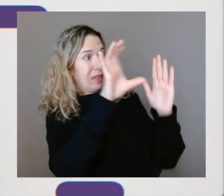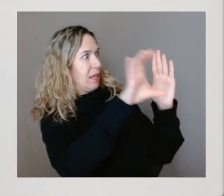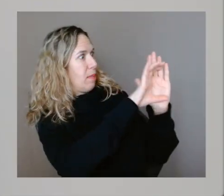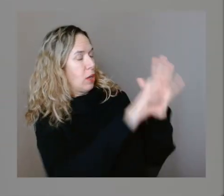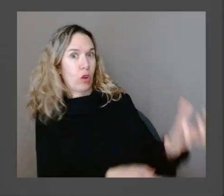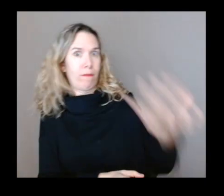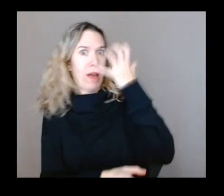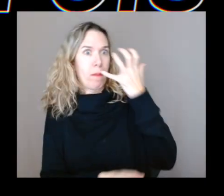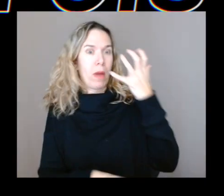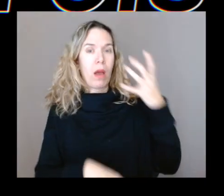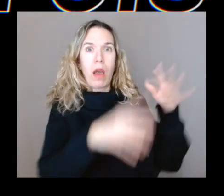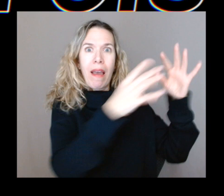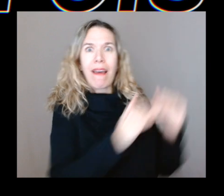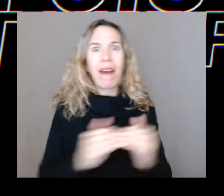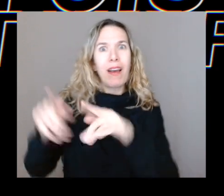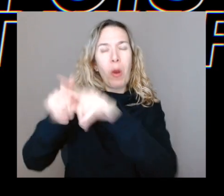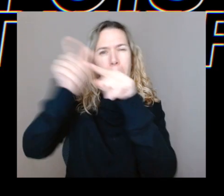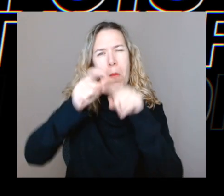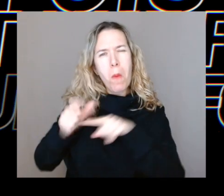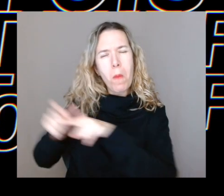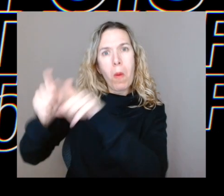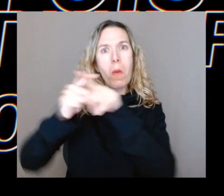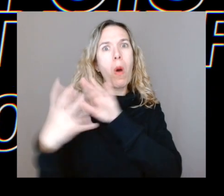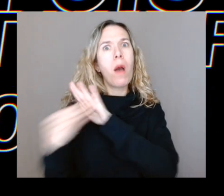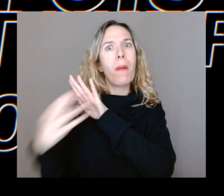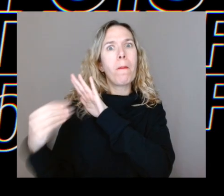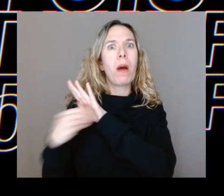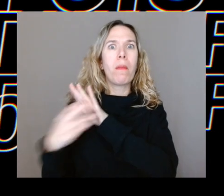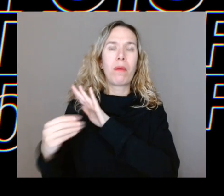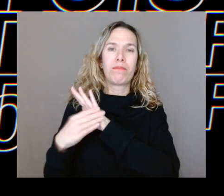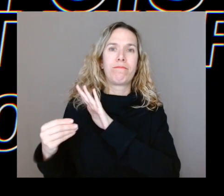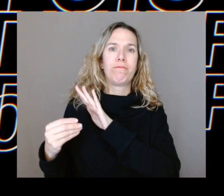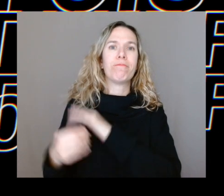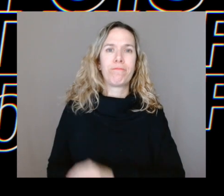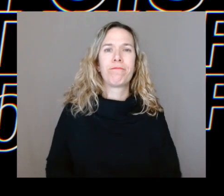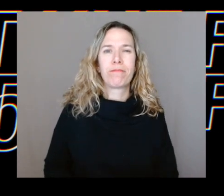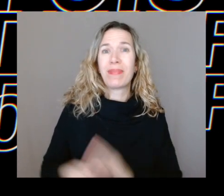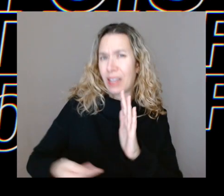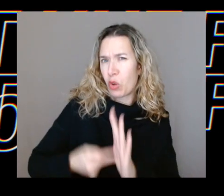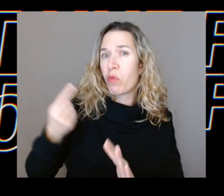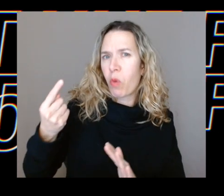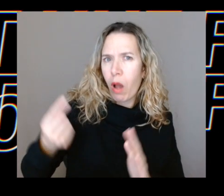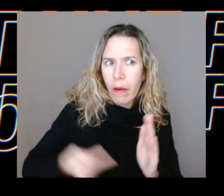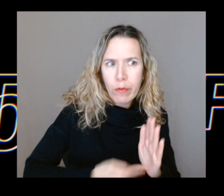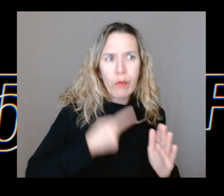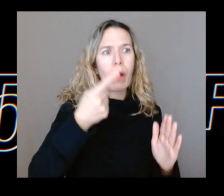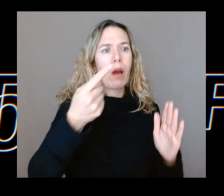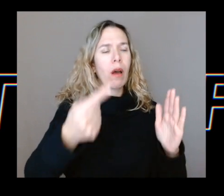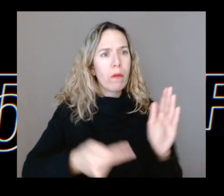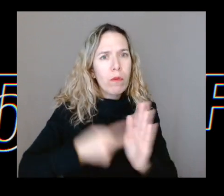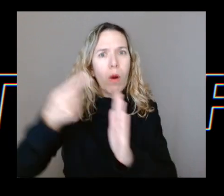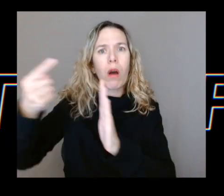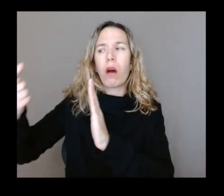mots, et beaucoup de mots ont été captés. Il était une fois, et une fois, et une